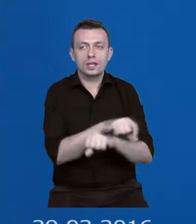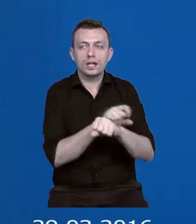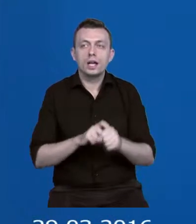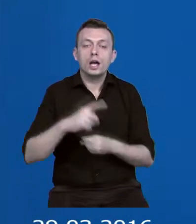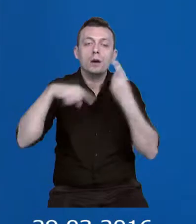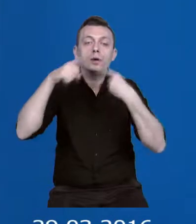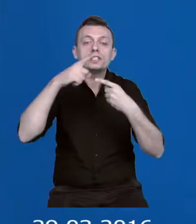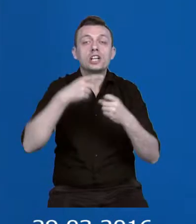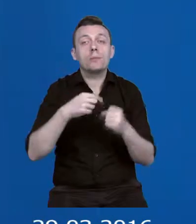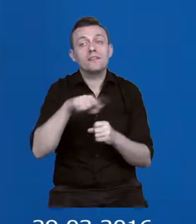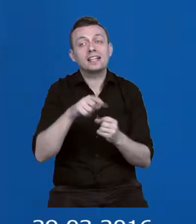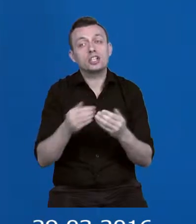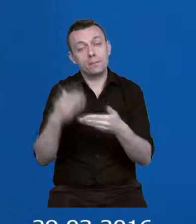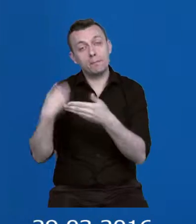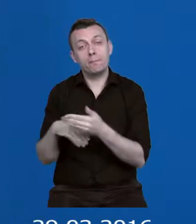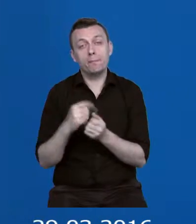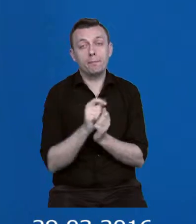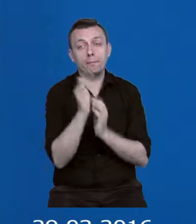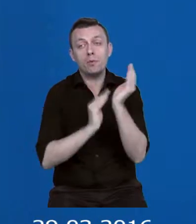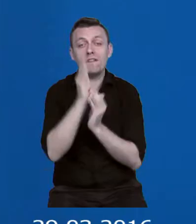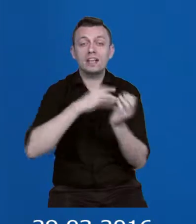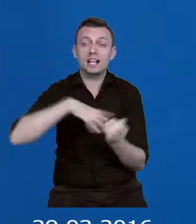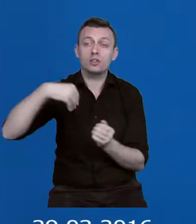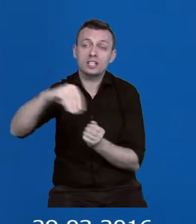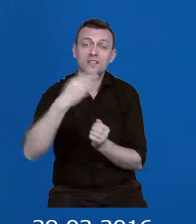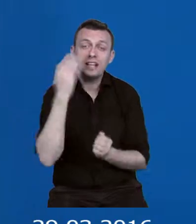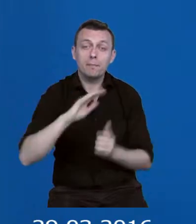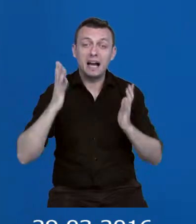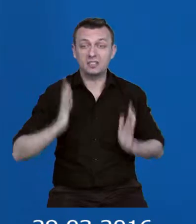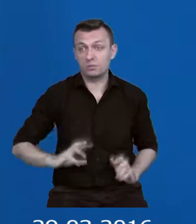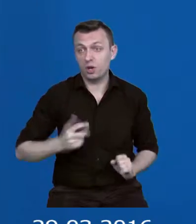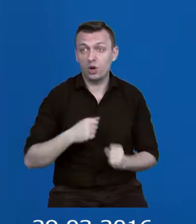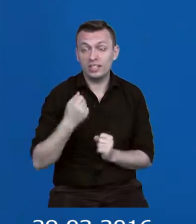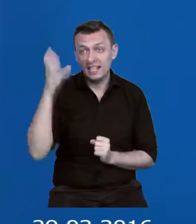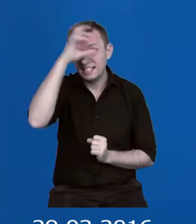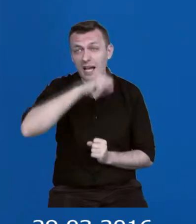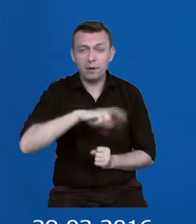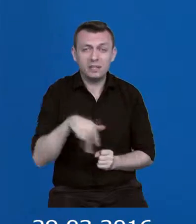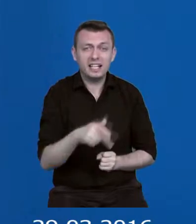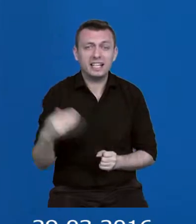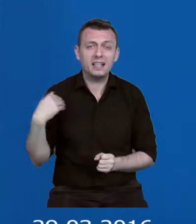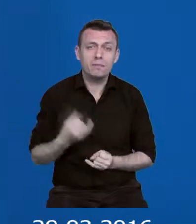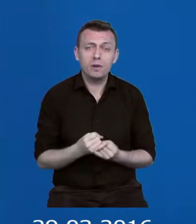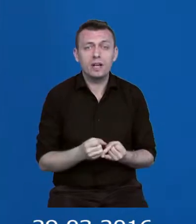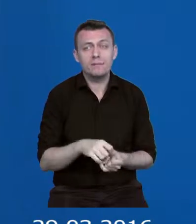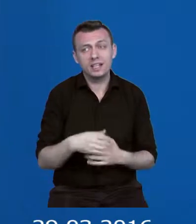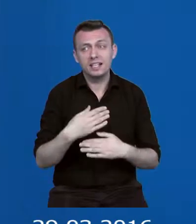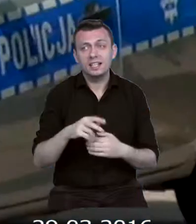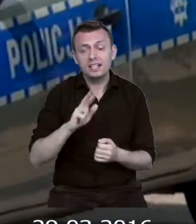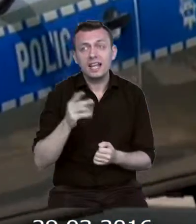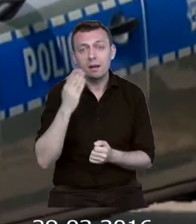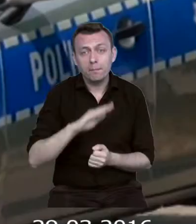Policja przyznaje, że tak spokojnych świąt wielkanocnych nie pamiętają. Jakie one były na drogach powiatu kutnowskiego, zobaczcie Państwo